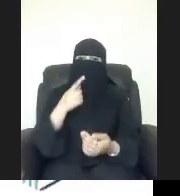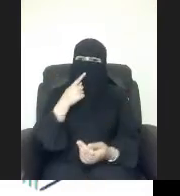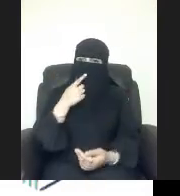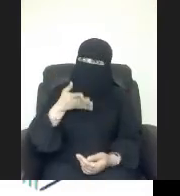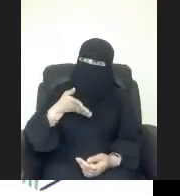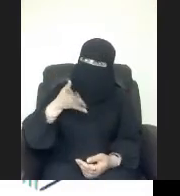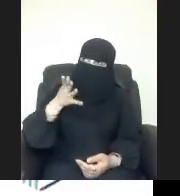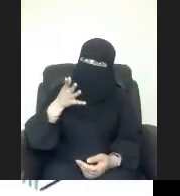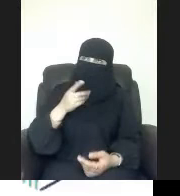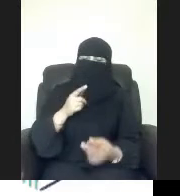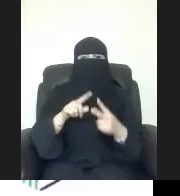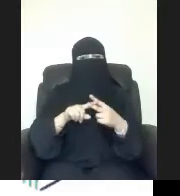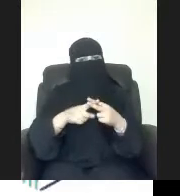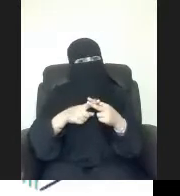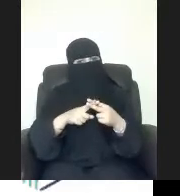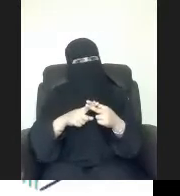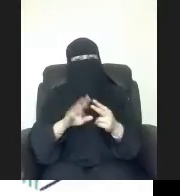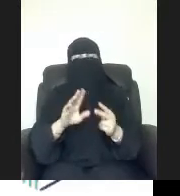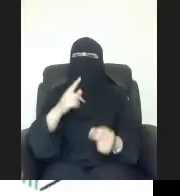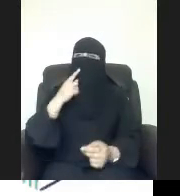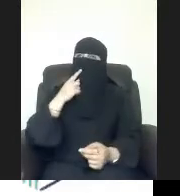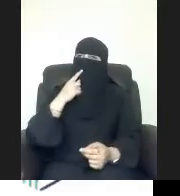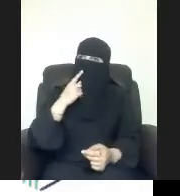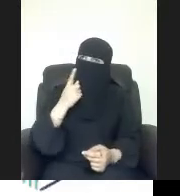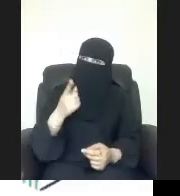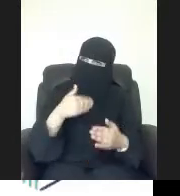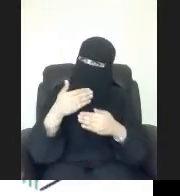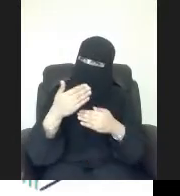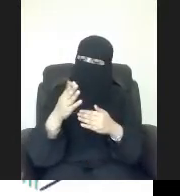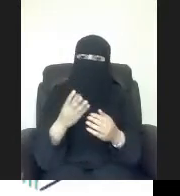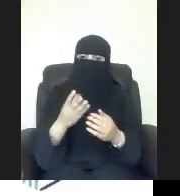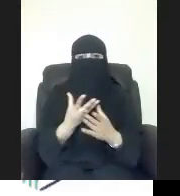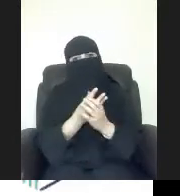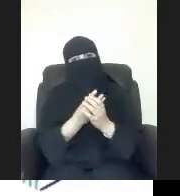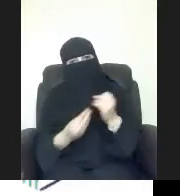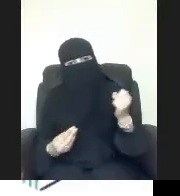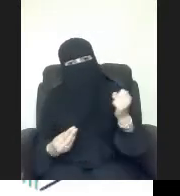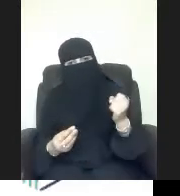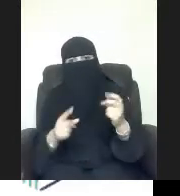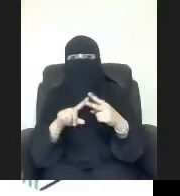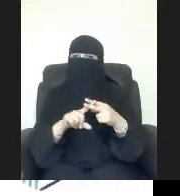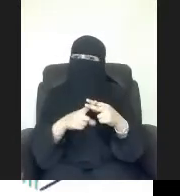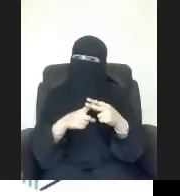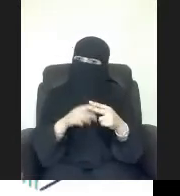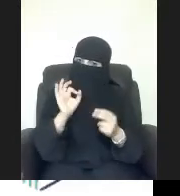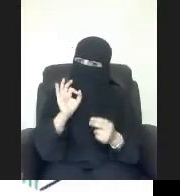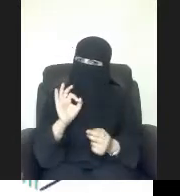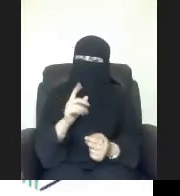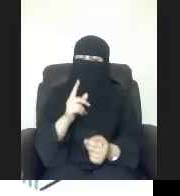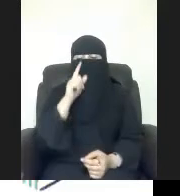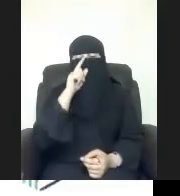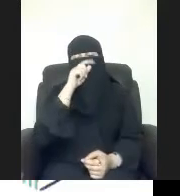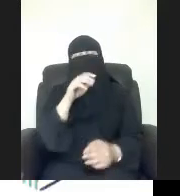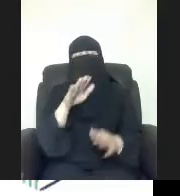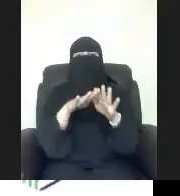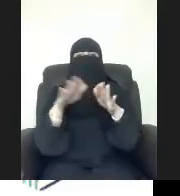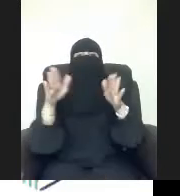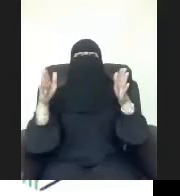التقنية، ولد على هذه التقنية، فلا بد أن تكون منصاتنا